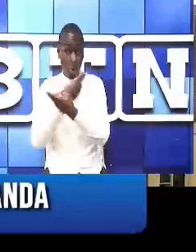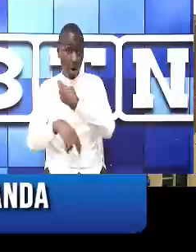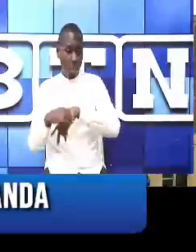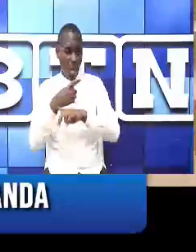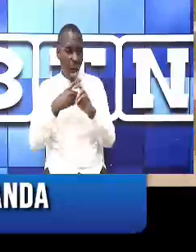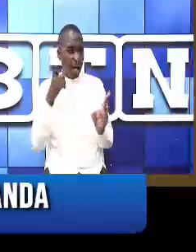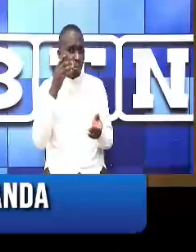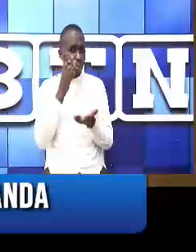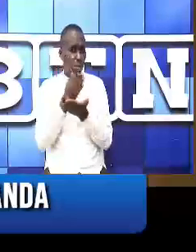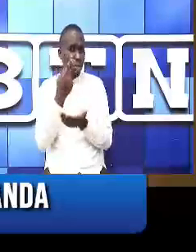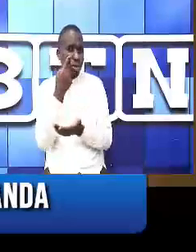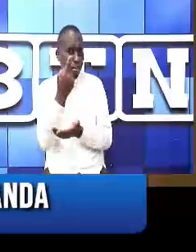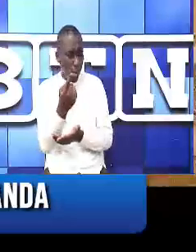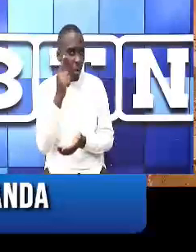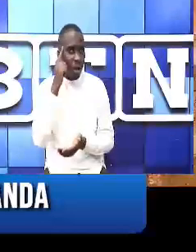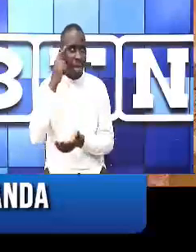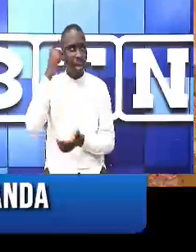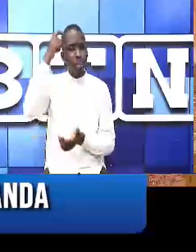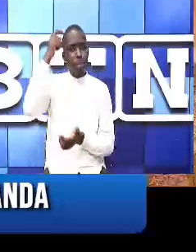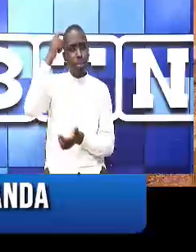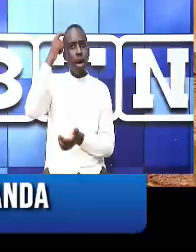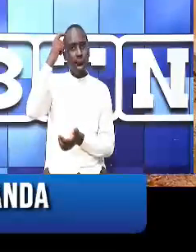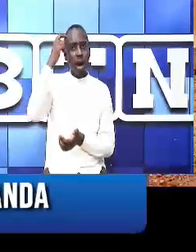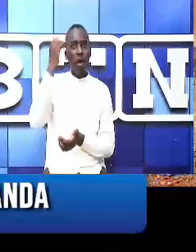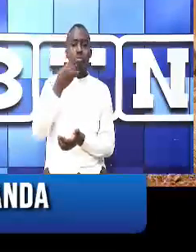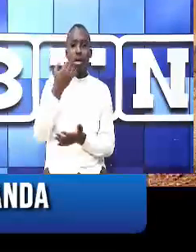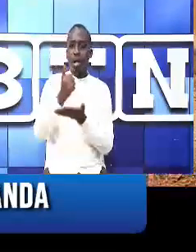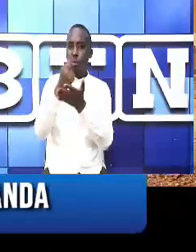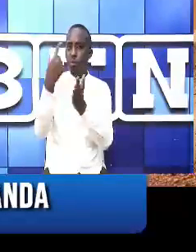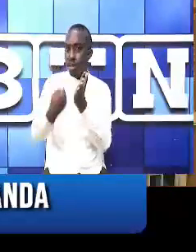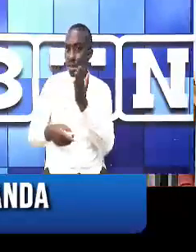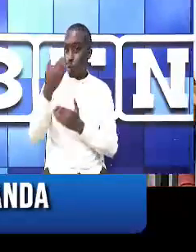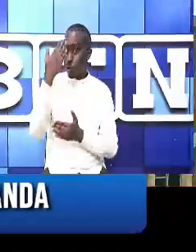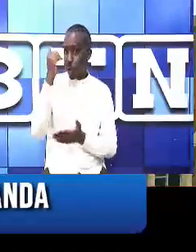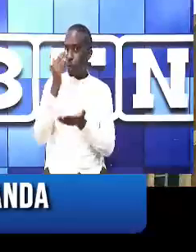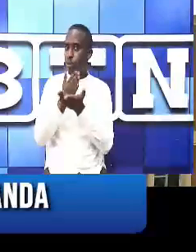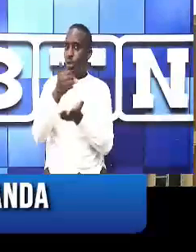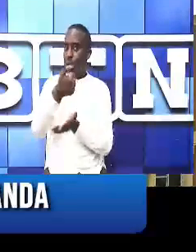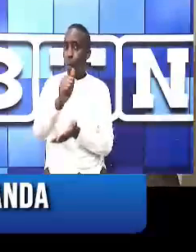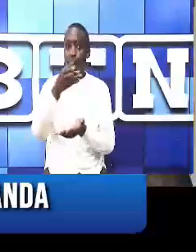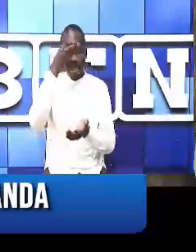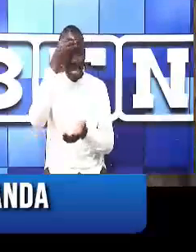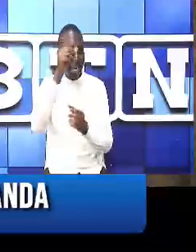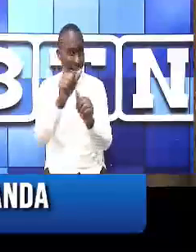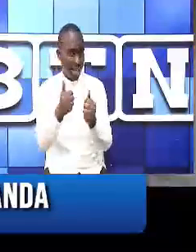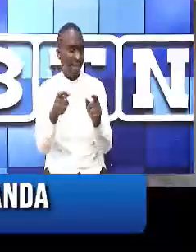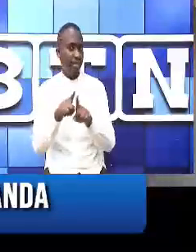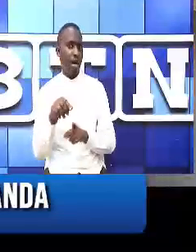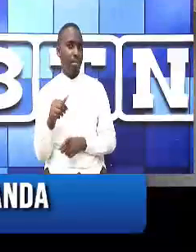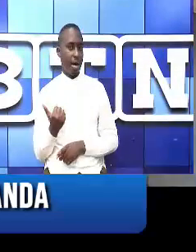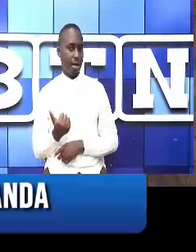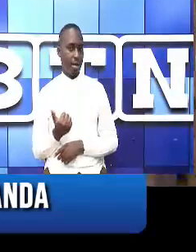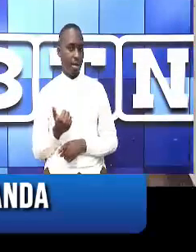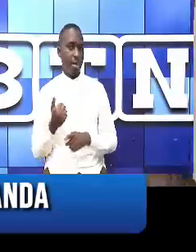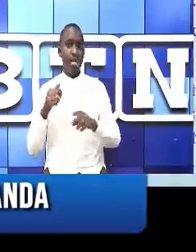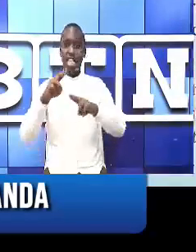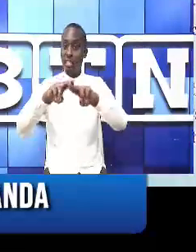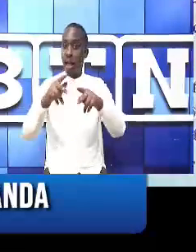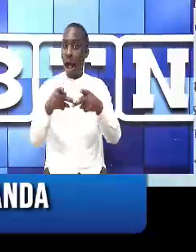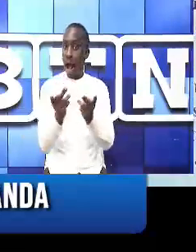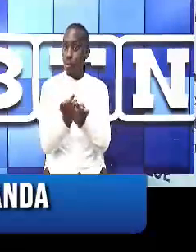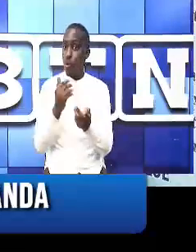ukimubona byonyine uhita utekereza mu mutwe ko uyu mwana ndamufashe kugira ngo byibuze nawe yige neza nk'abandi yicaye ahantu